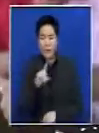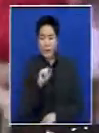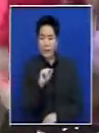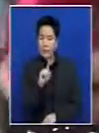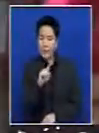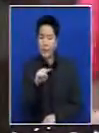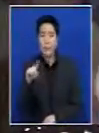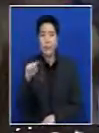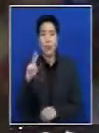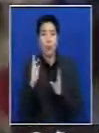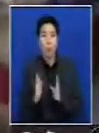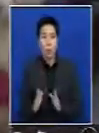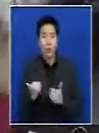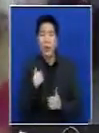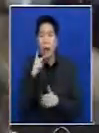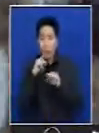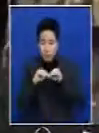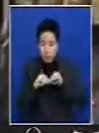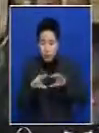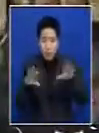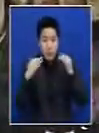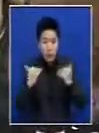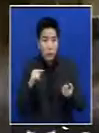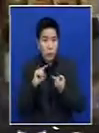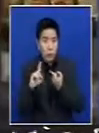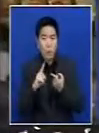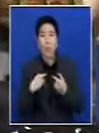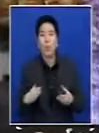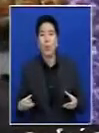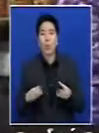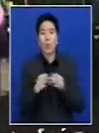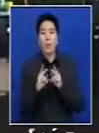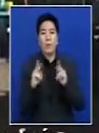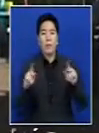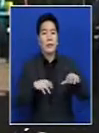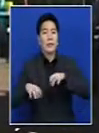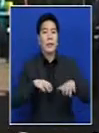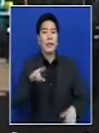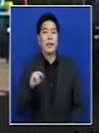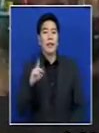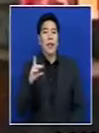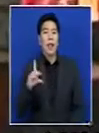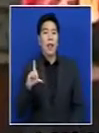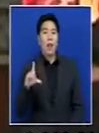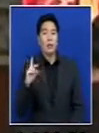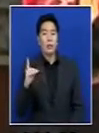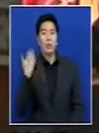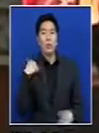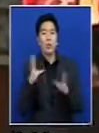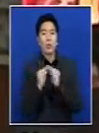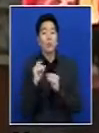ท่านั้นค่ะซึ่งการเปิดเผยในครั้งนี้ก็เกิดขึ้นหลังจากที่คณะกรรมการบริหารพรรคได้ประชุมร่วมกันไปเ